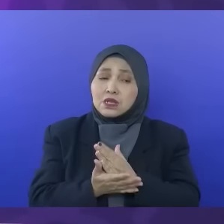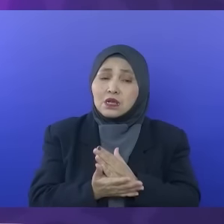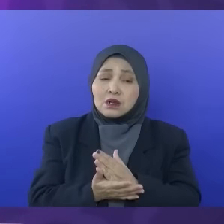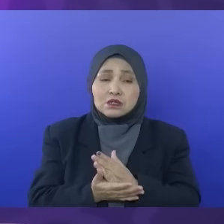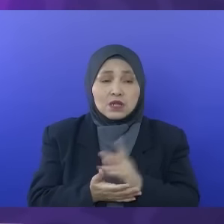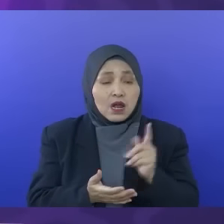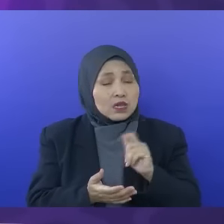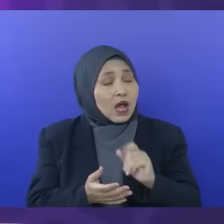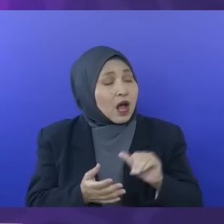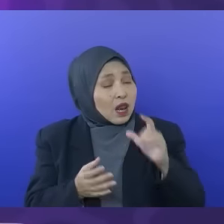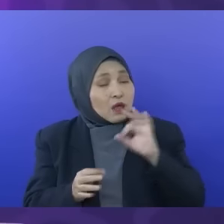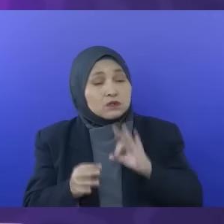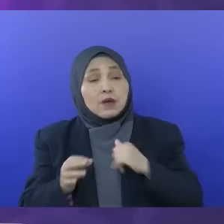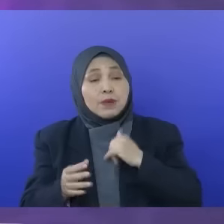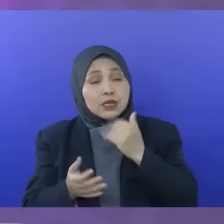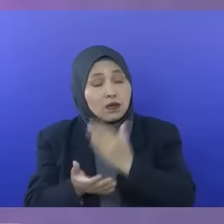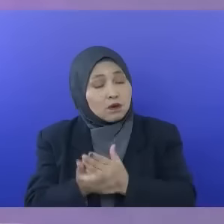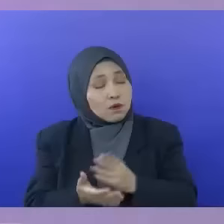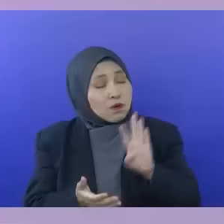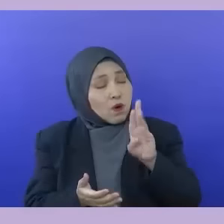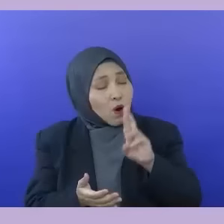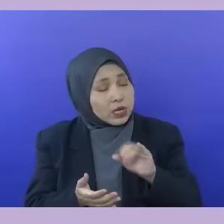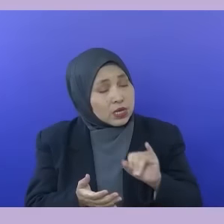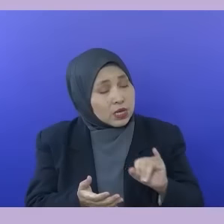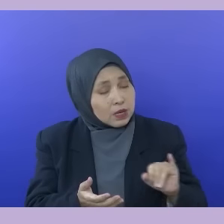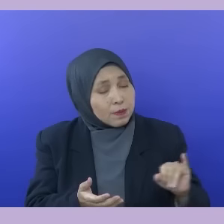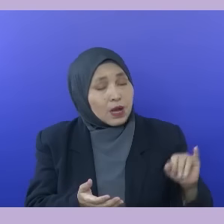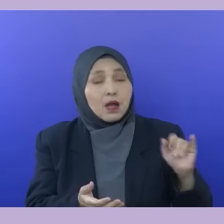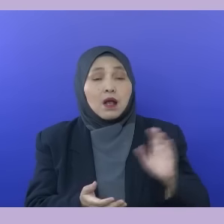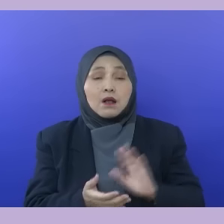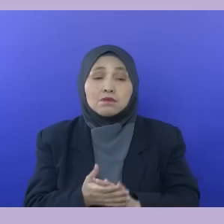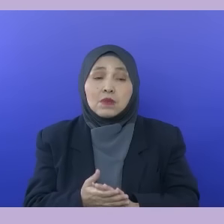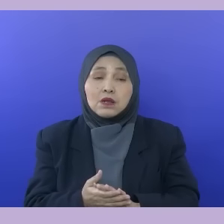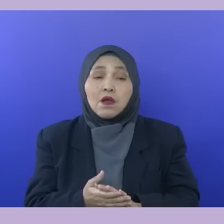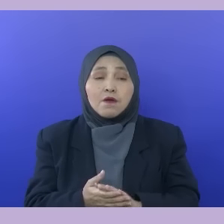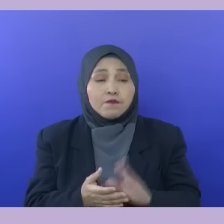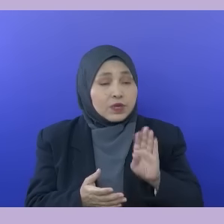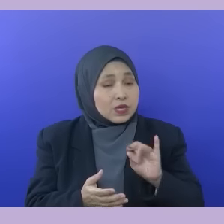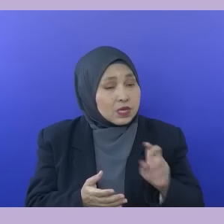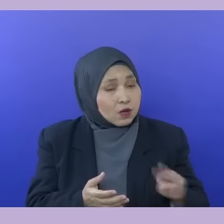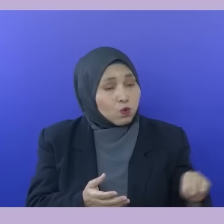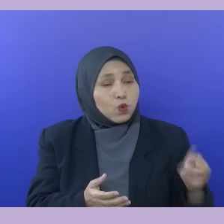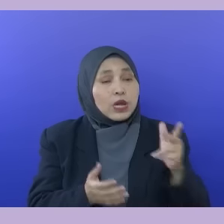dzalikal kitabu laa Rohim mutta